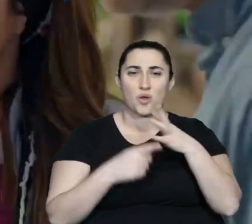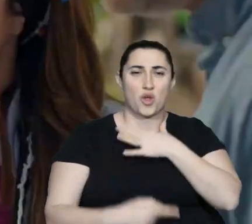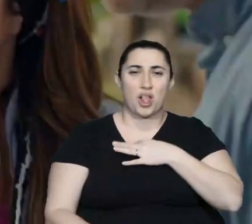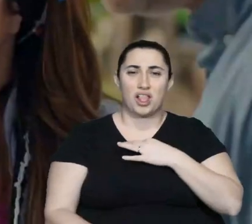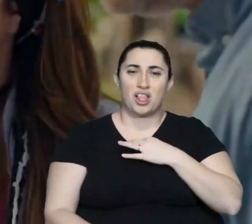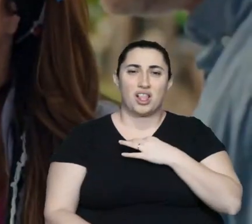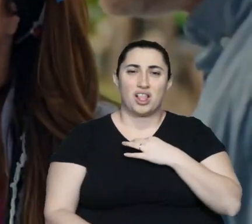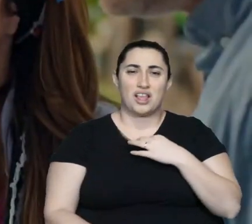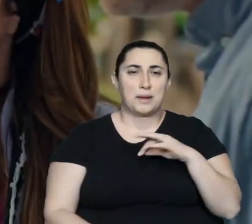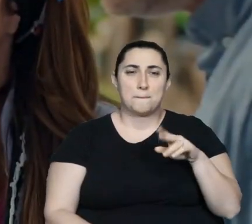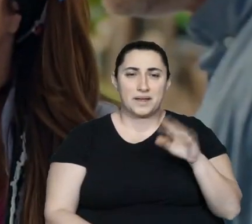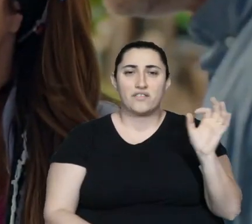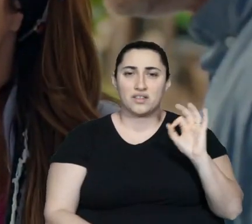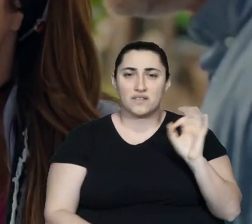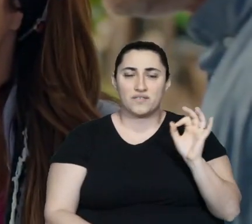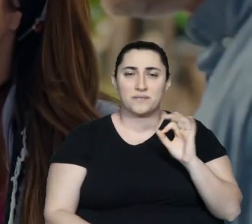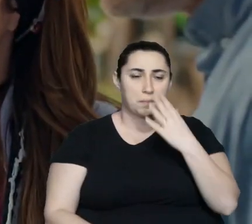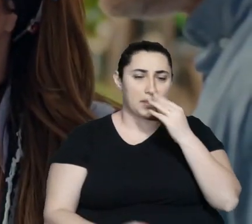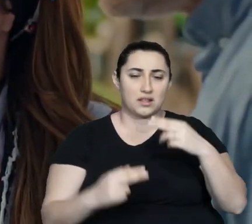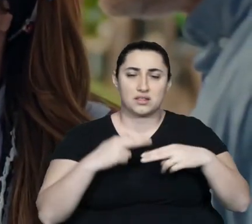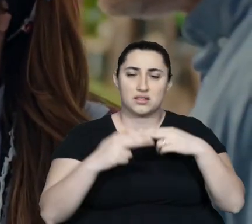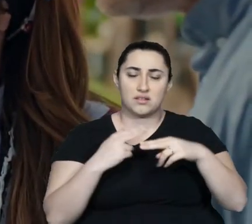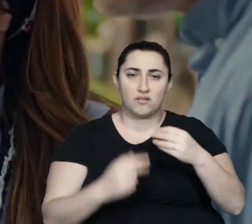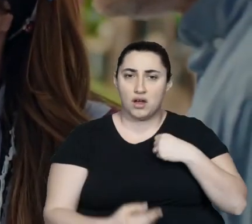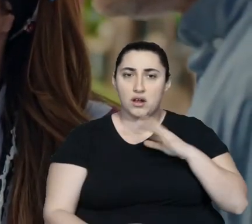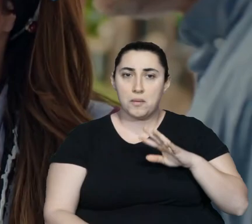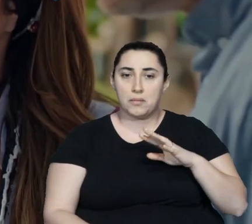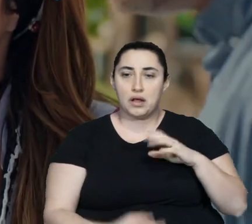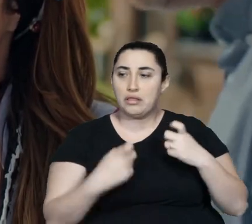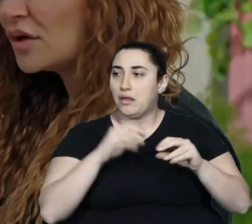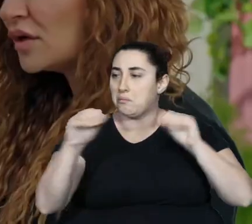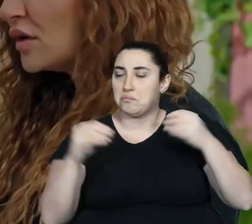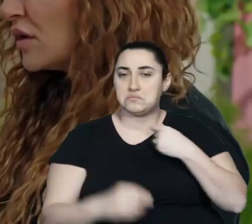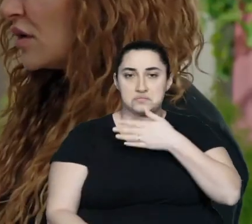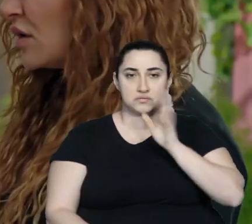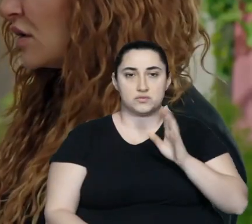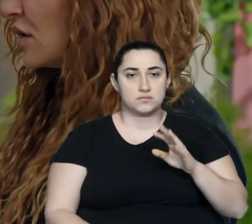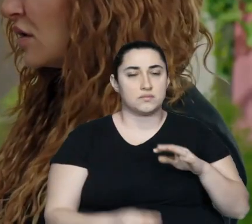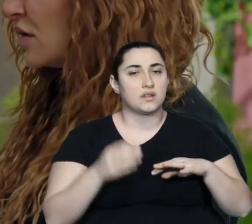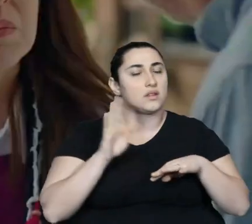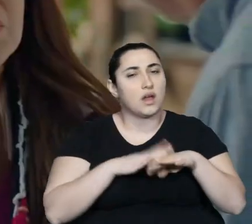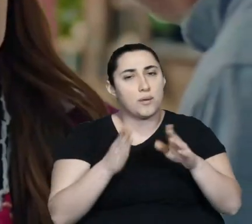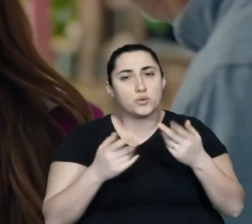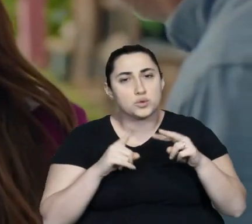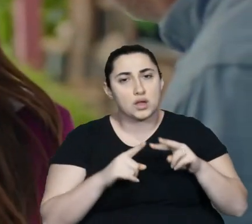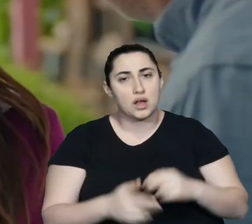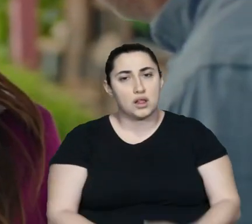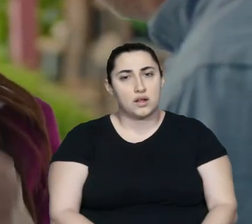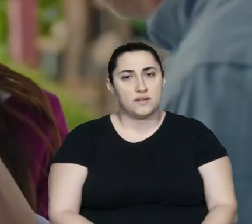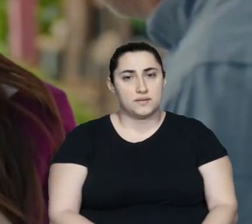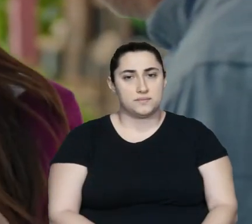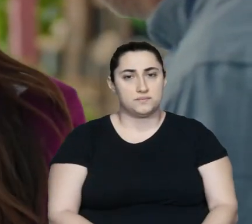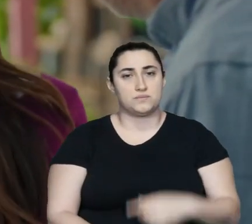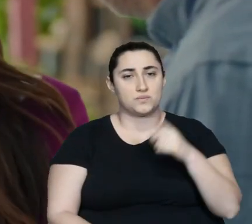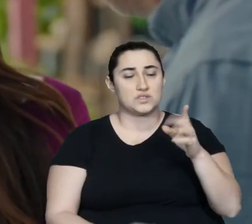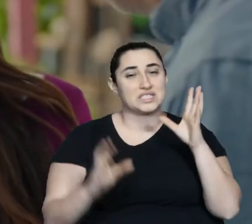kolye gibi, evet evet. Bir bez parçasıydı ama nerede hatırlamıyorum. Nalan ne yapmaya çalışıyorsun?